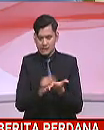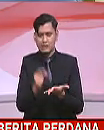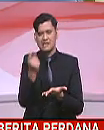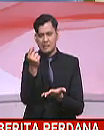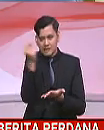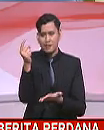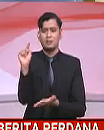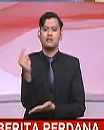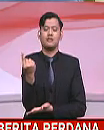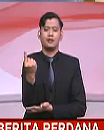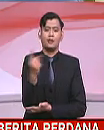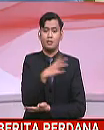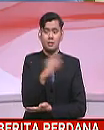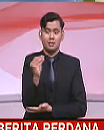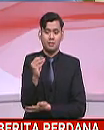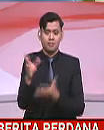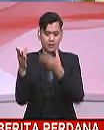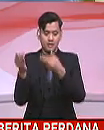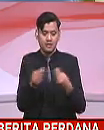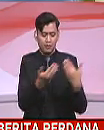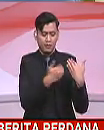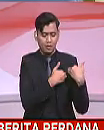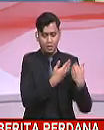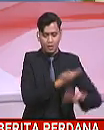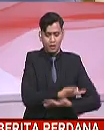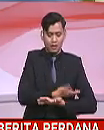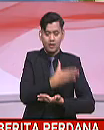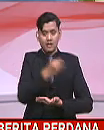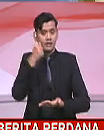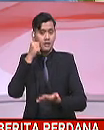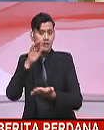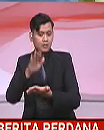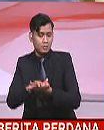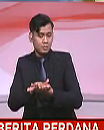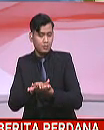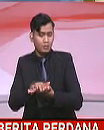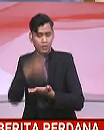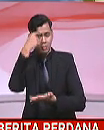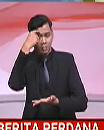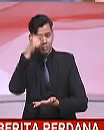kepada warisnya, anak beliau dan isteri untuk